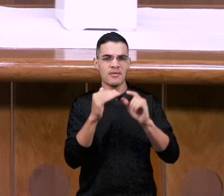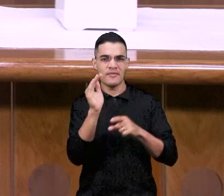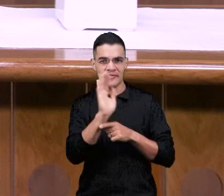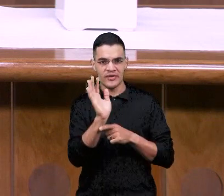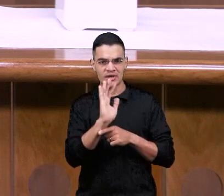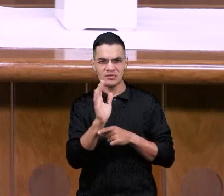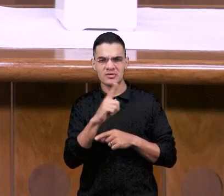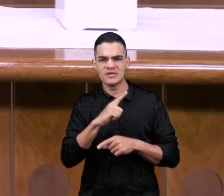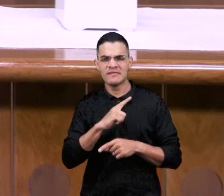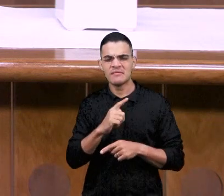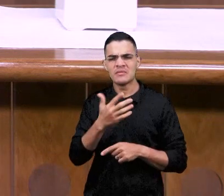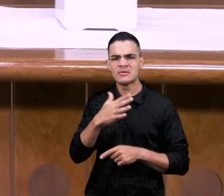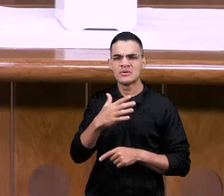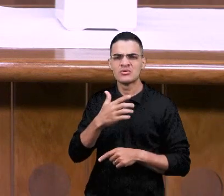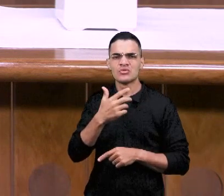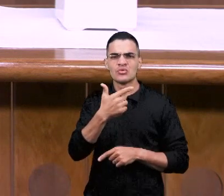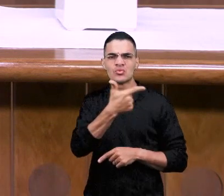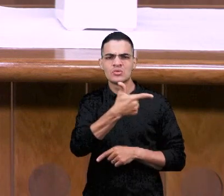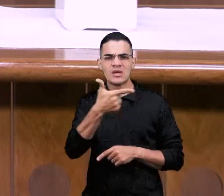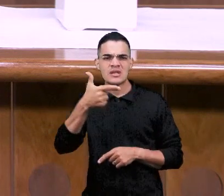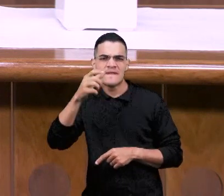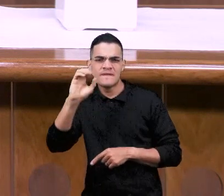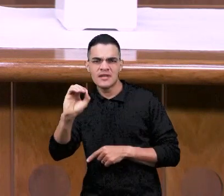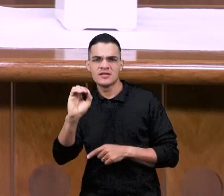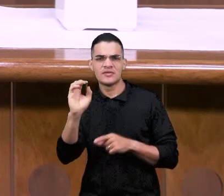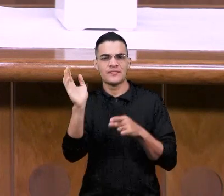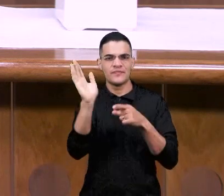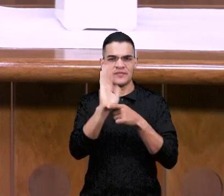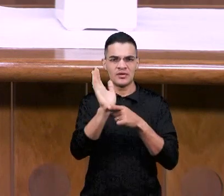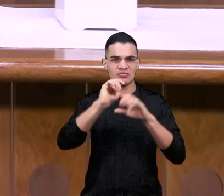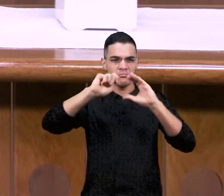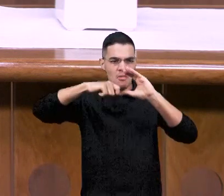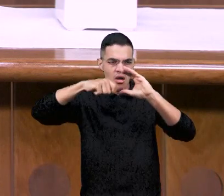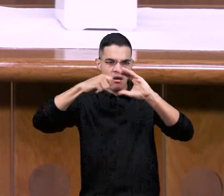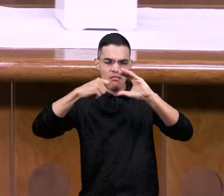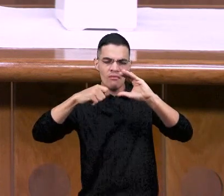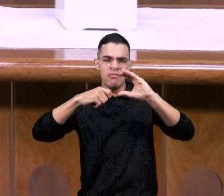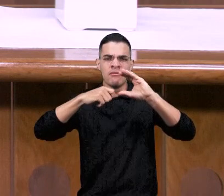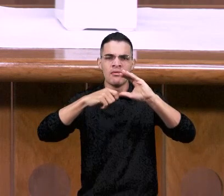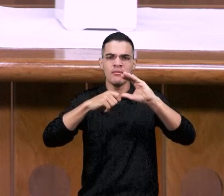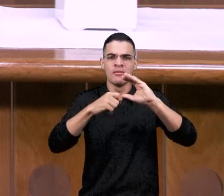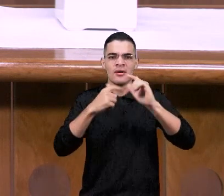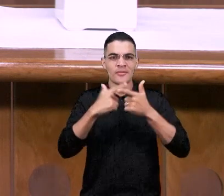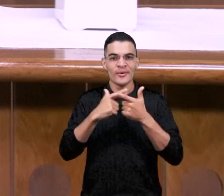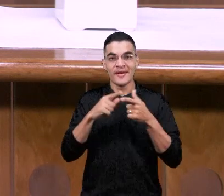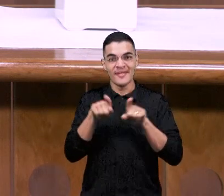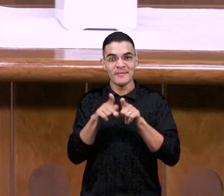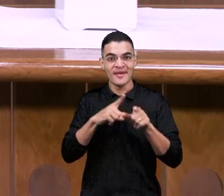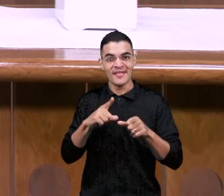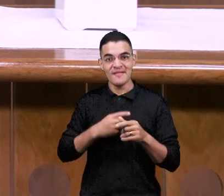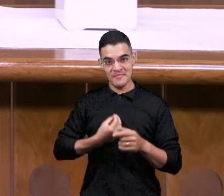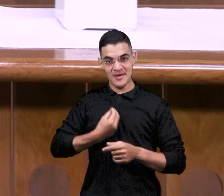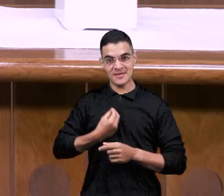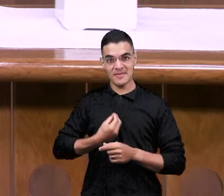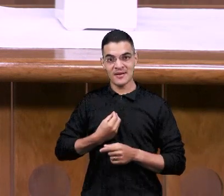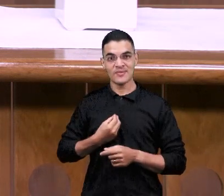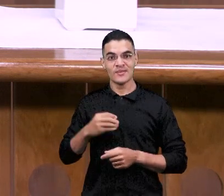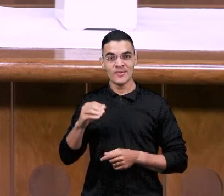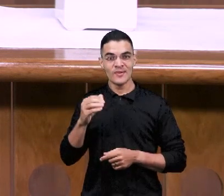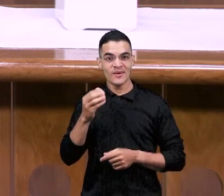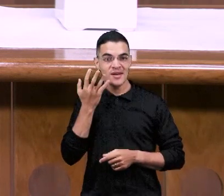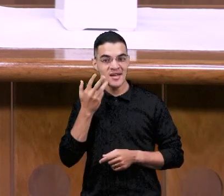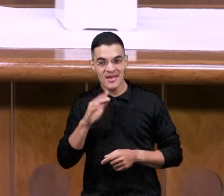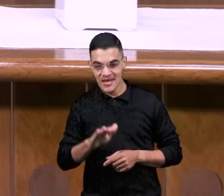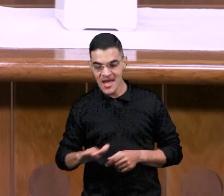vidéos. Nous avons eu plus de 220 vidéos parce que nous pouvons compter la collaboration de nos enfants intermédiaires et